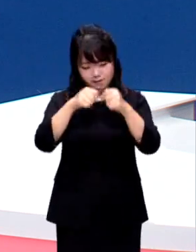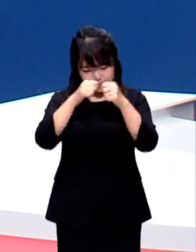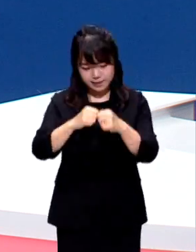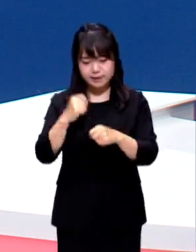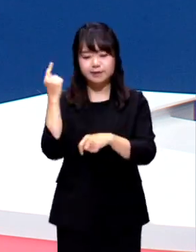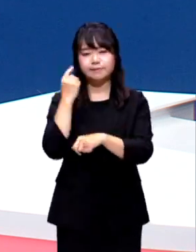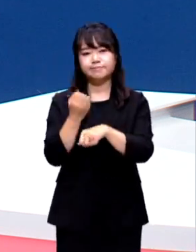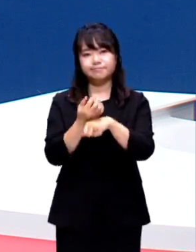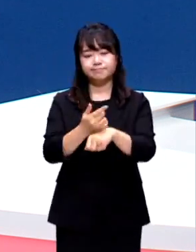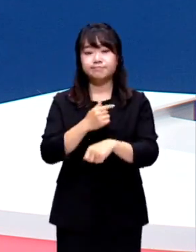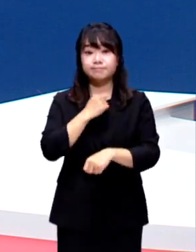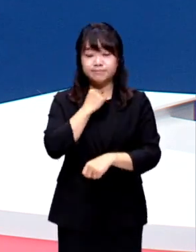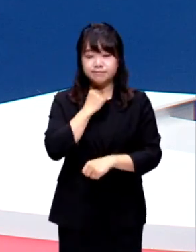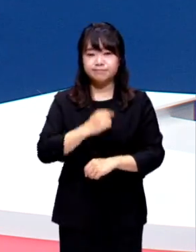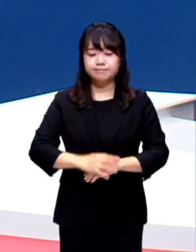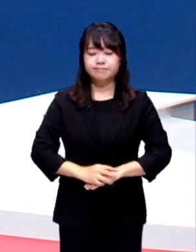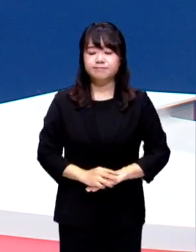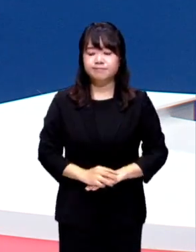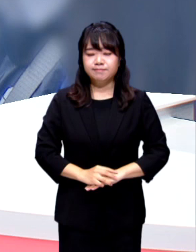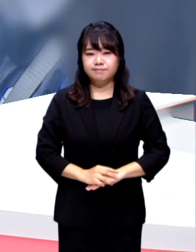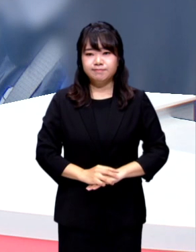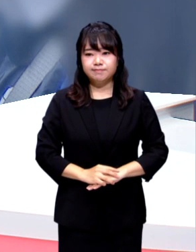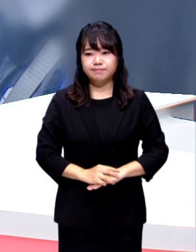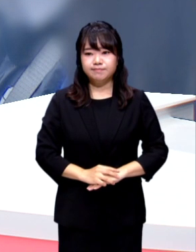정리해 전해드리겠습니다.